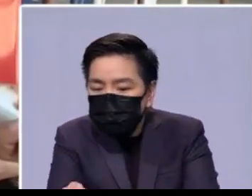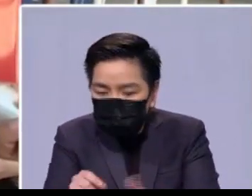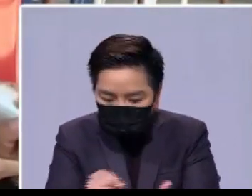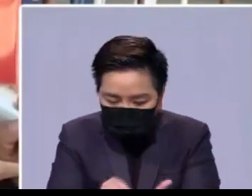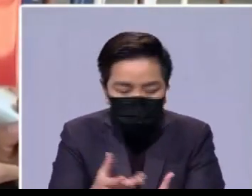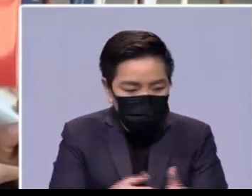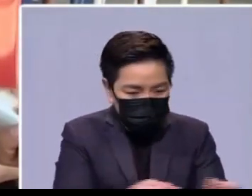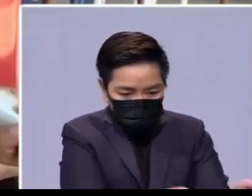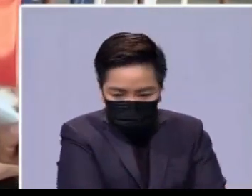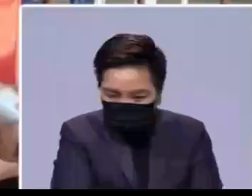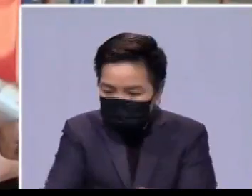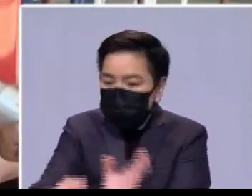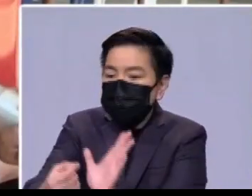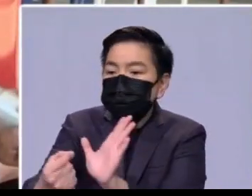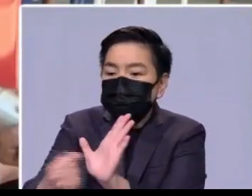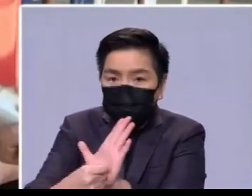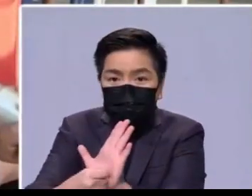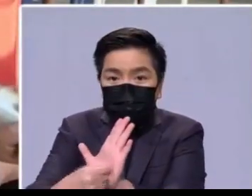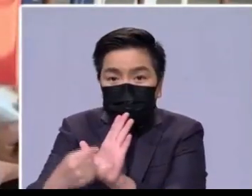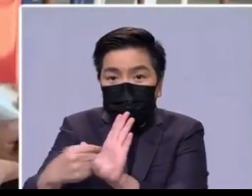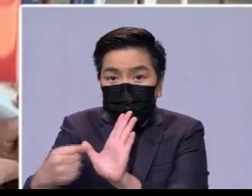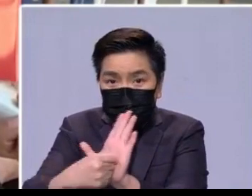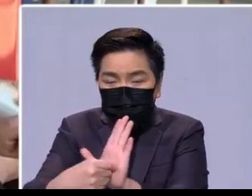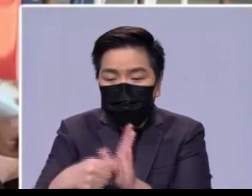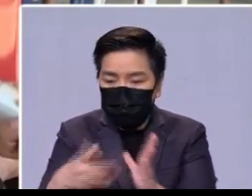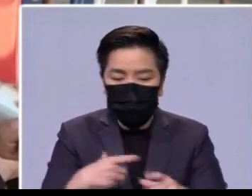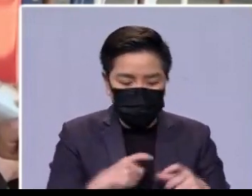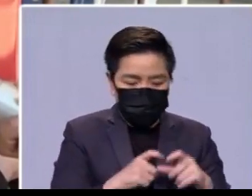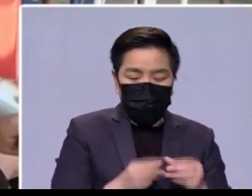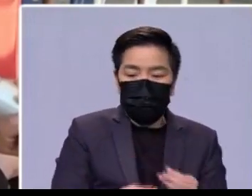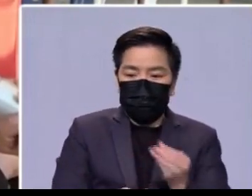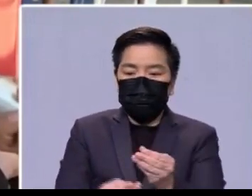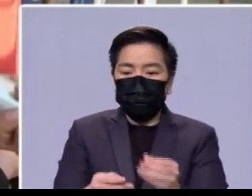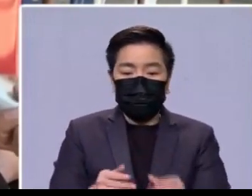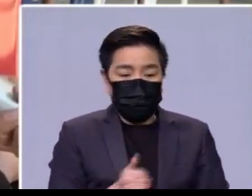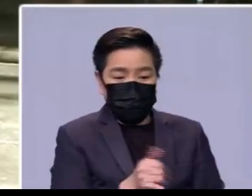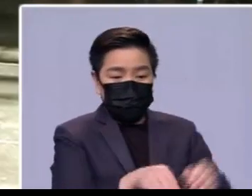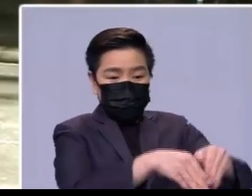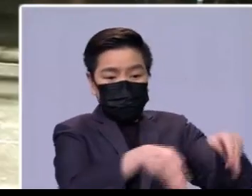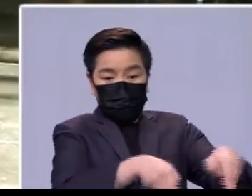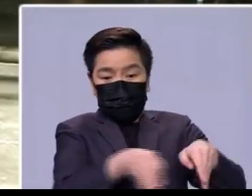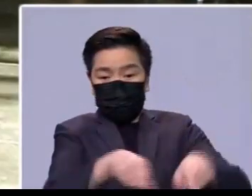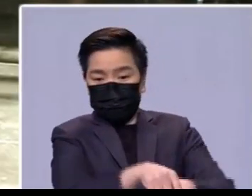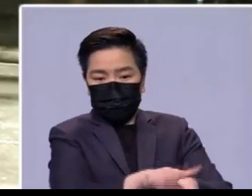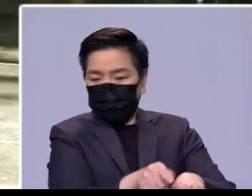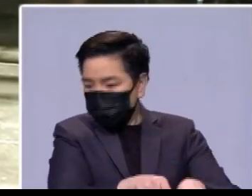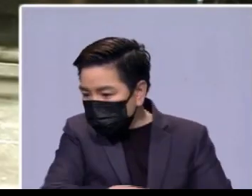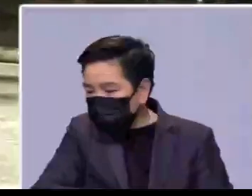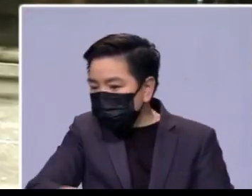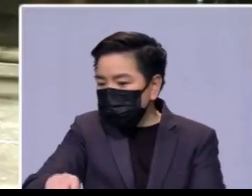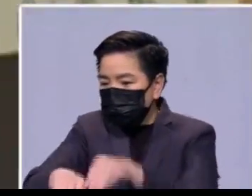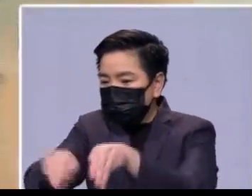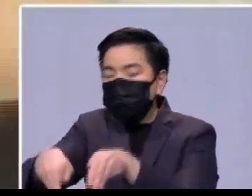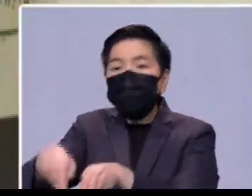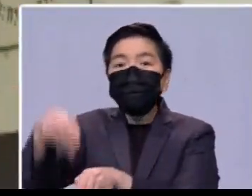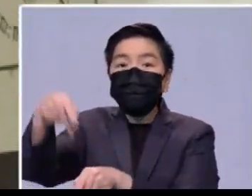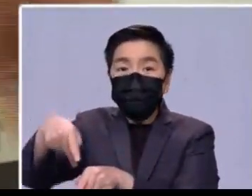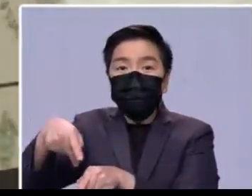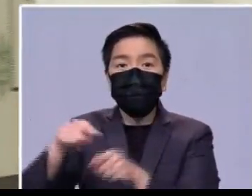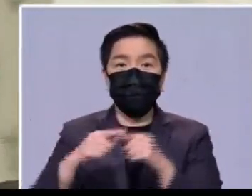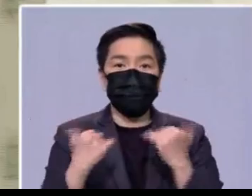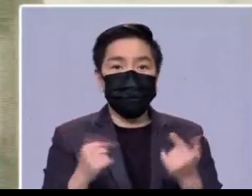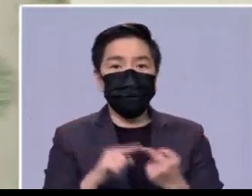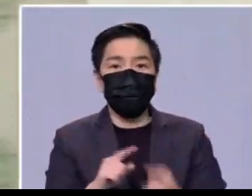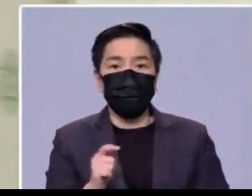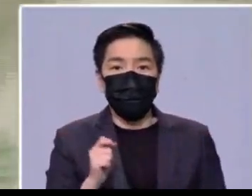าใบเซ็นชื่อไปให้เขาเซ็นถ้าใบเซ็นชื่อมาเขาจะได้บัตรเลือกตั้งก็จะแยกคูหาพิเศษออกไป สำหรับการเลือกตั้งอบต.ที่เชียงให